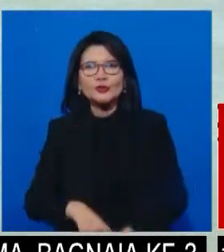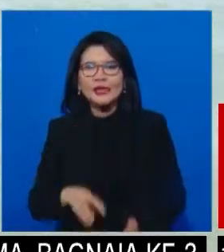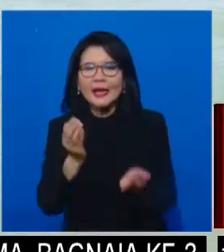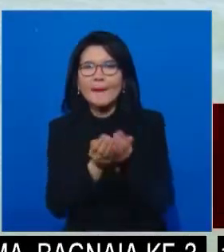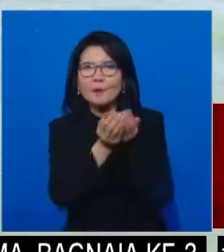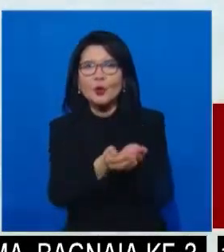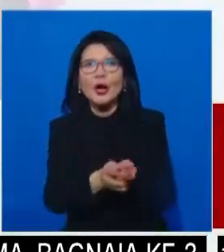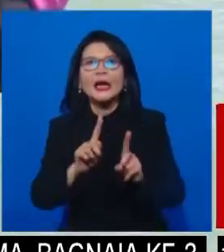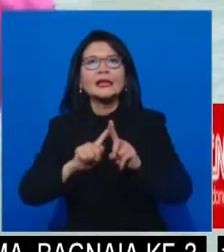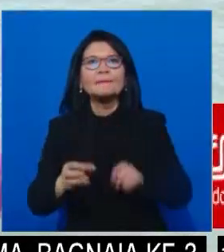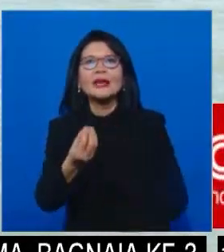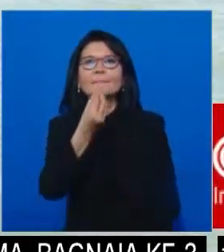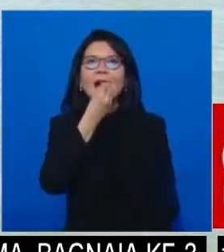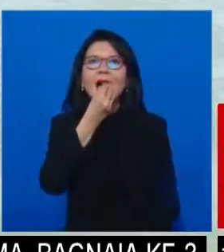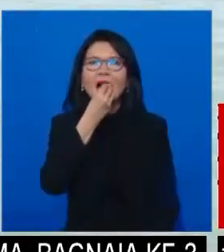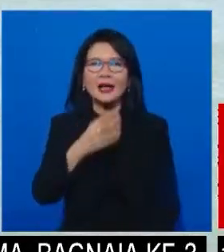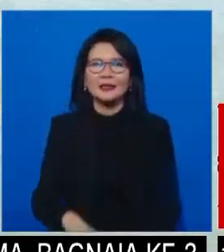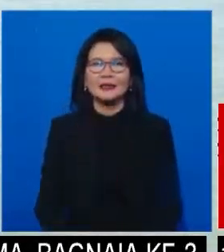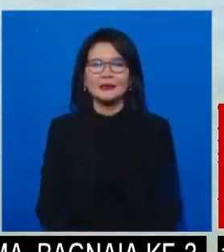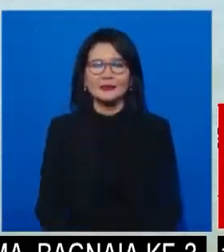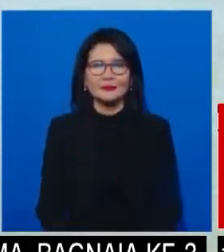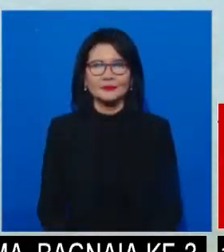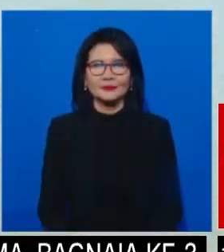untuk makan.